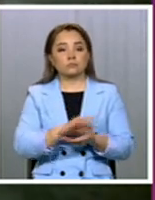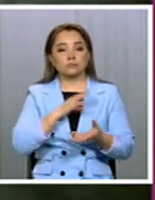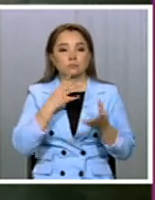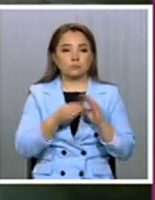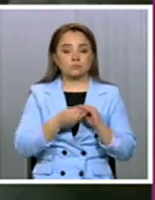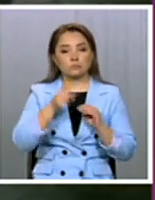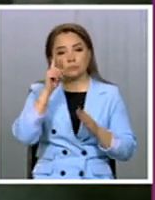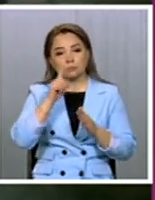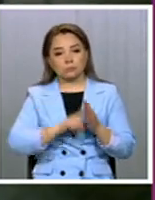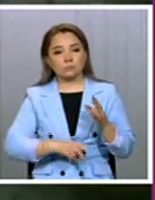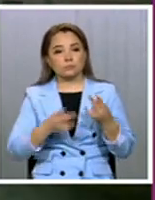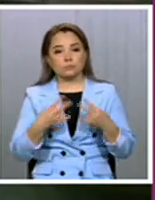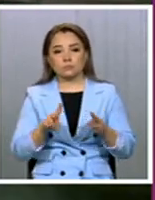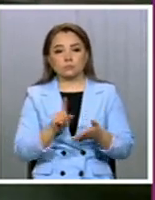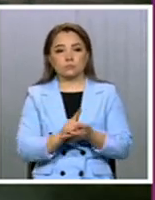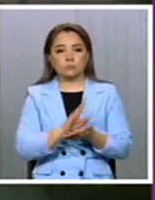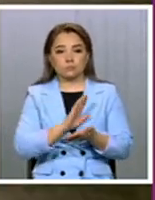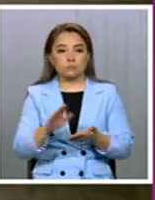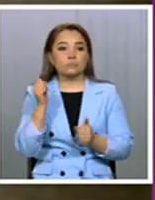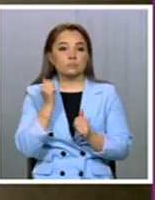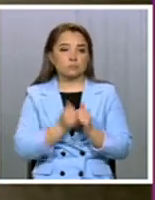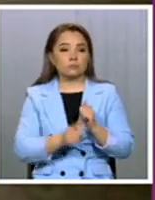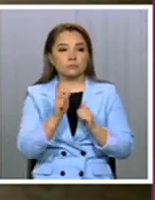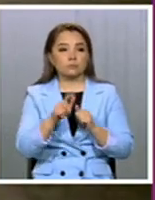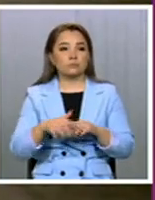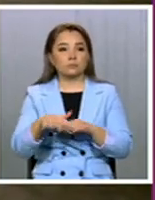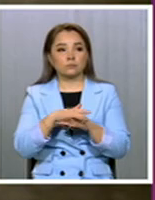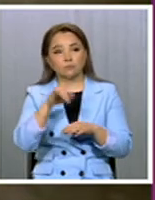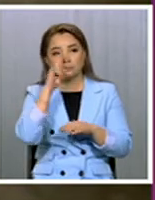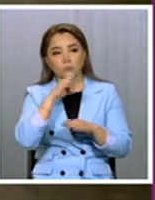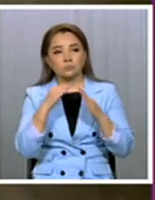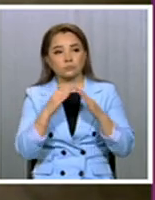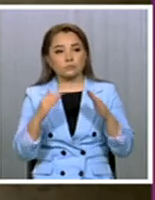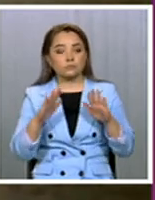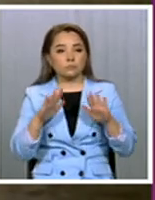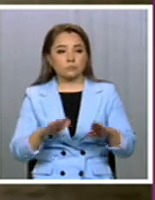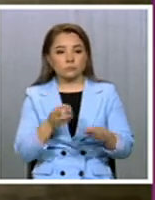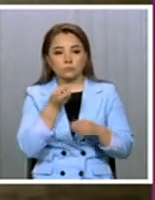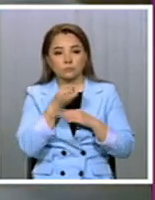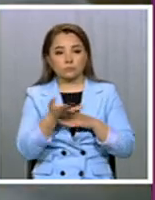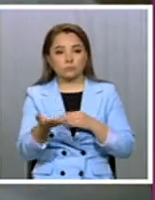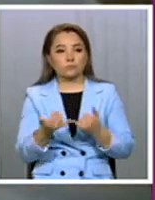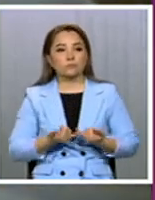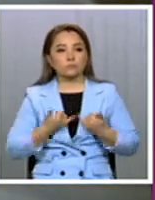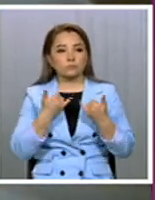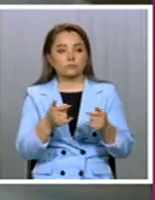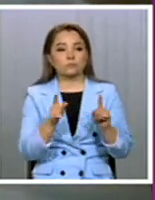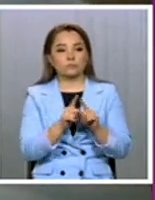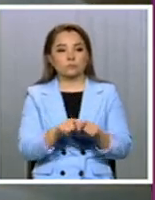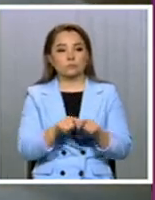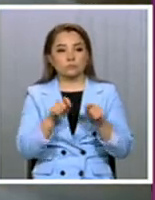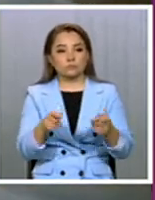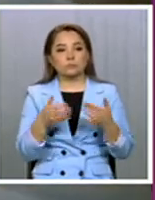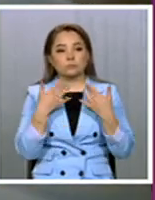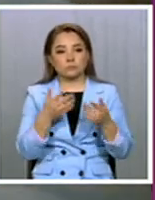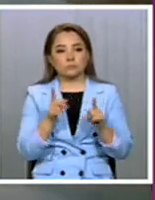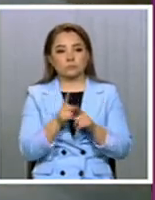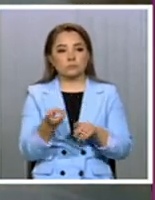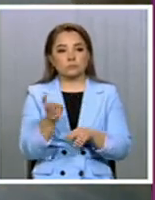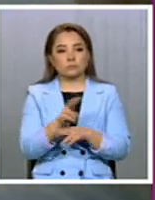теңдес болуы шарт емес. Әрбір жолаушы кез келген қазақ үйінде қонағасыны бөлінбеген еншім деп талап етуге еркі